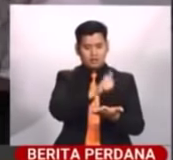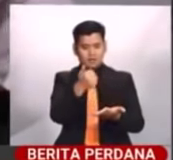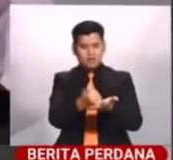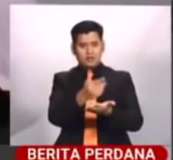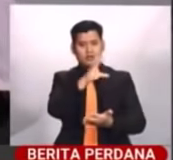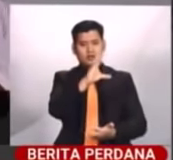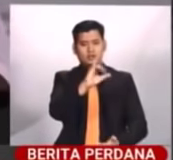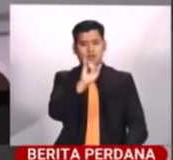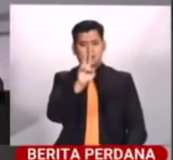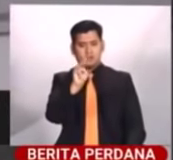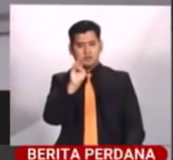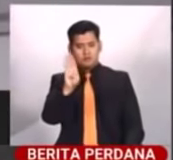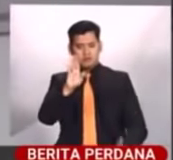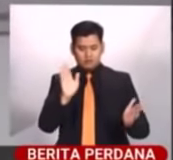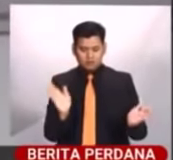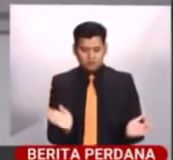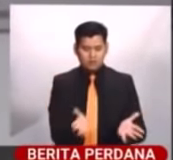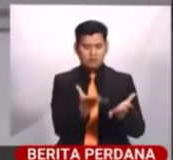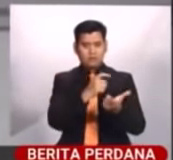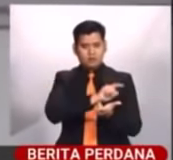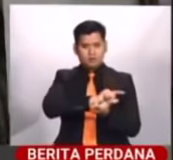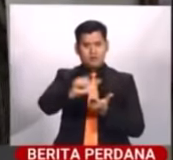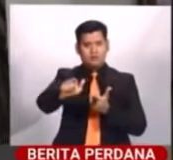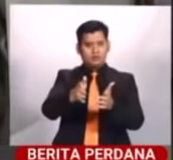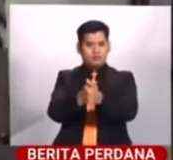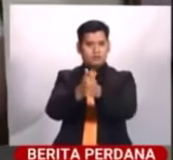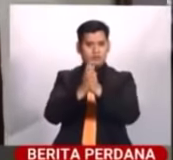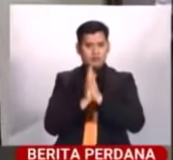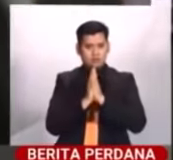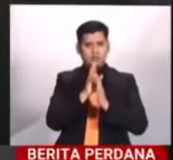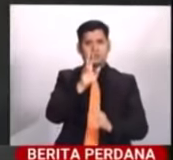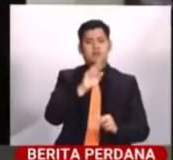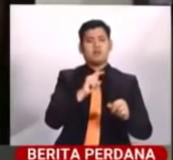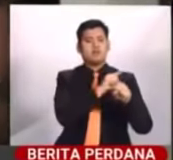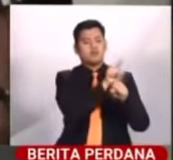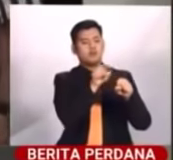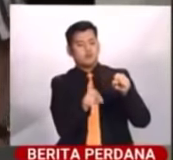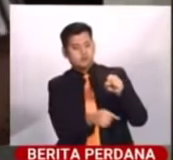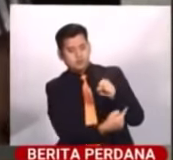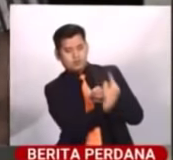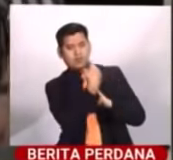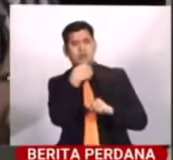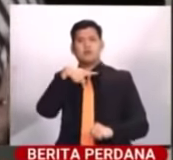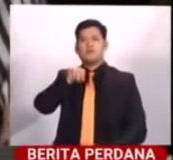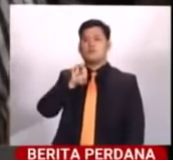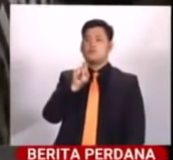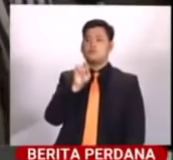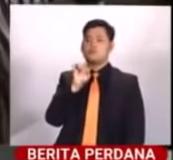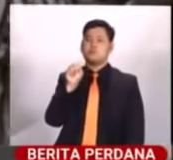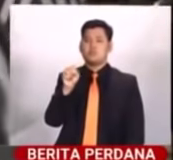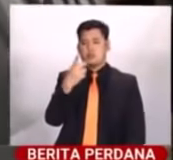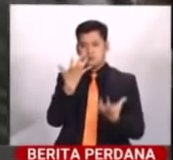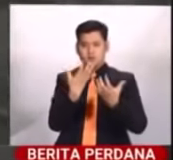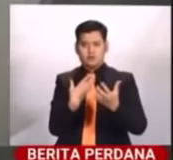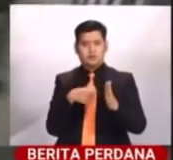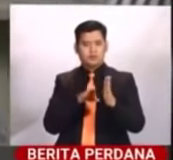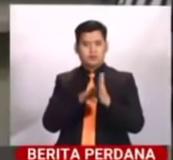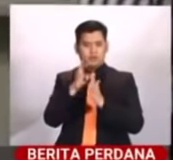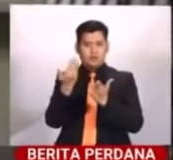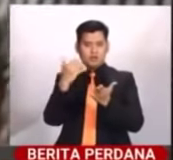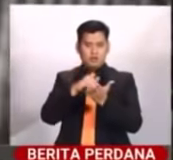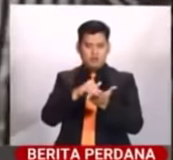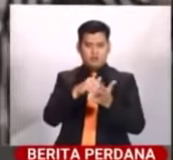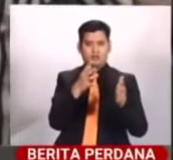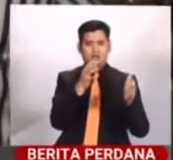miliknya. Ia sebagai dorongan meluluskan permohonan Nucleus Properties Sdn Bhd untuk meningkatkan nisbah plot